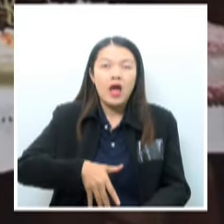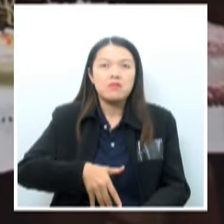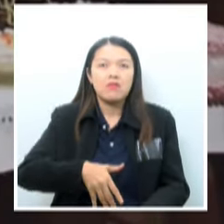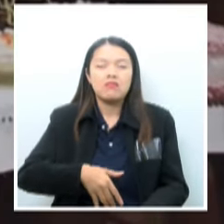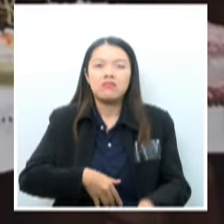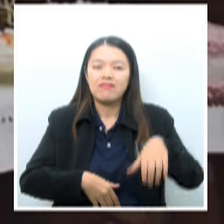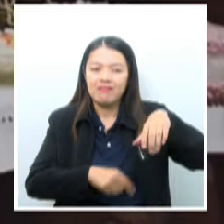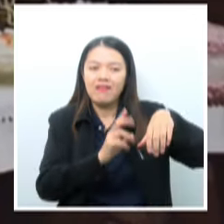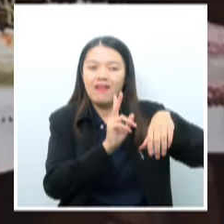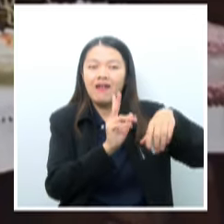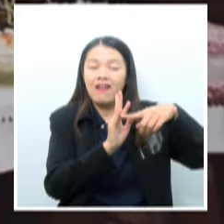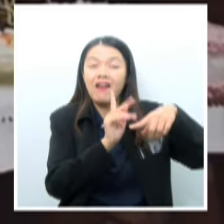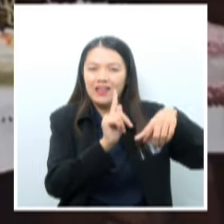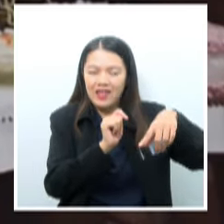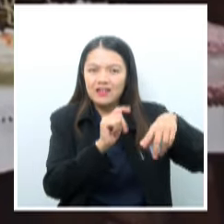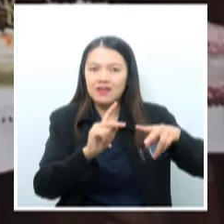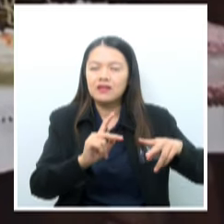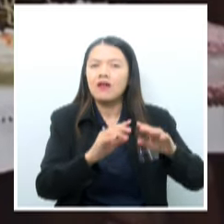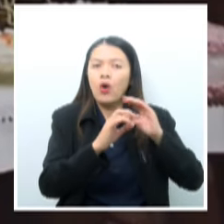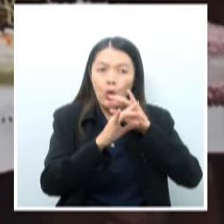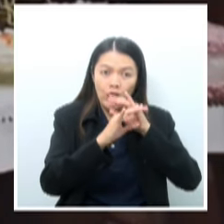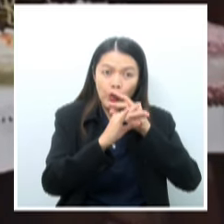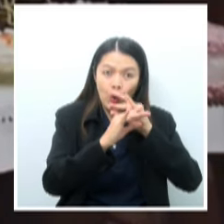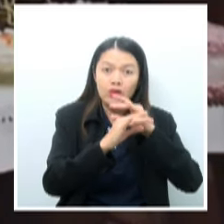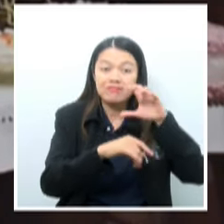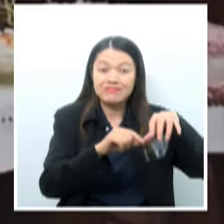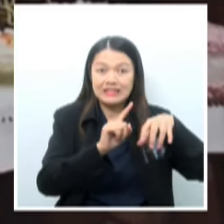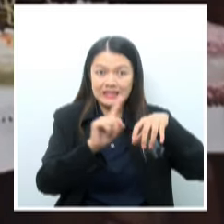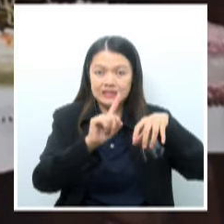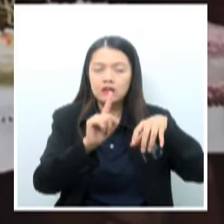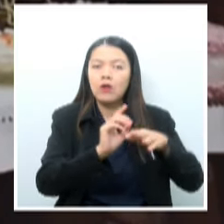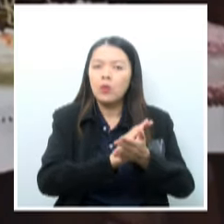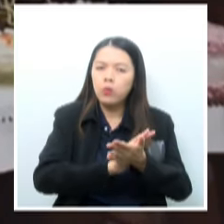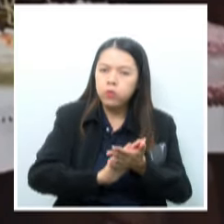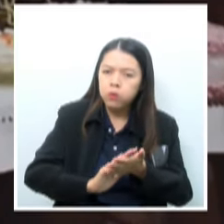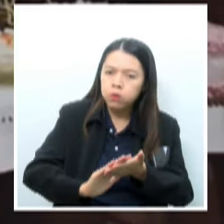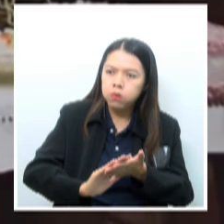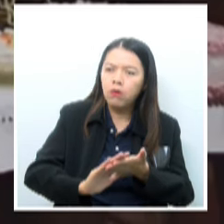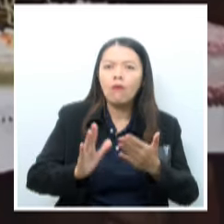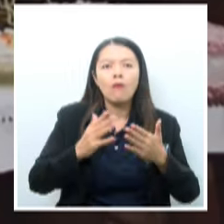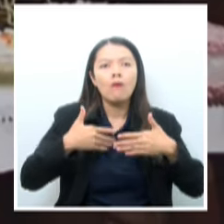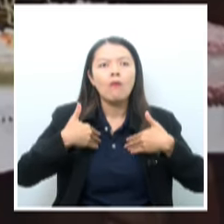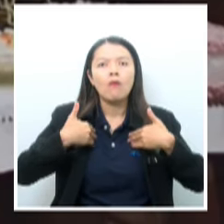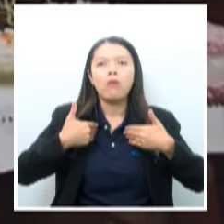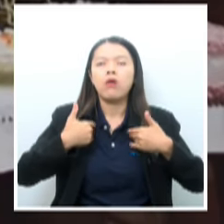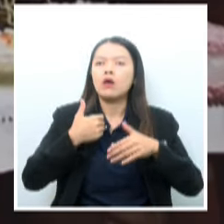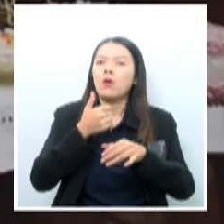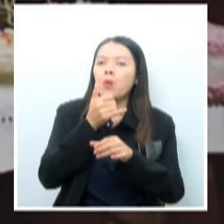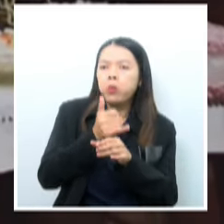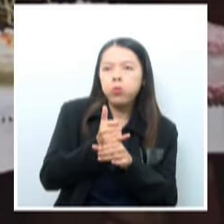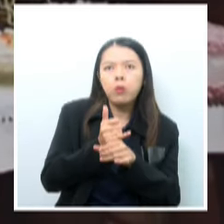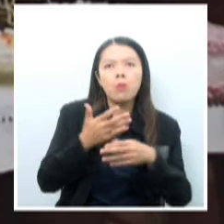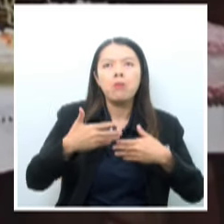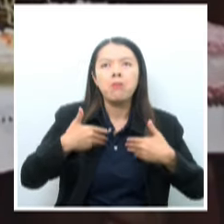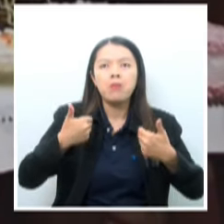ตพื้นที่การศึกษาประถมศึกษาระยองเขต1ให้สะอาดสะดวกสบายถูกสุขลักษ